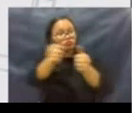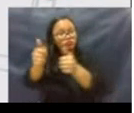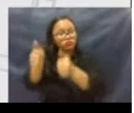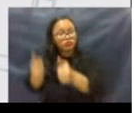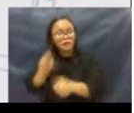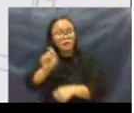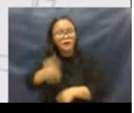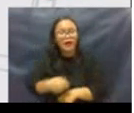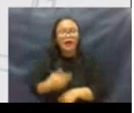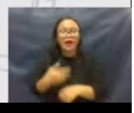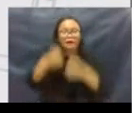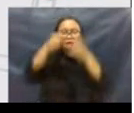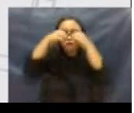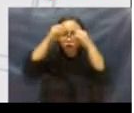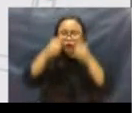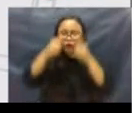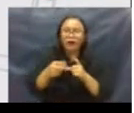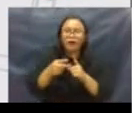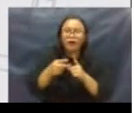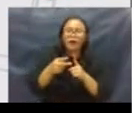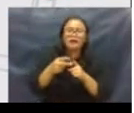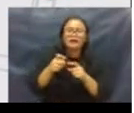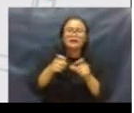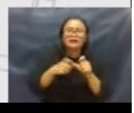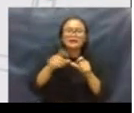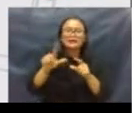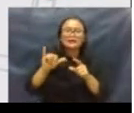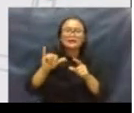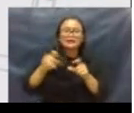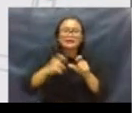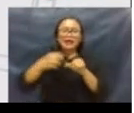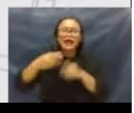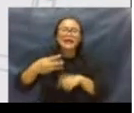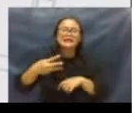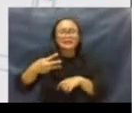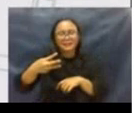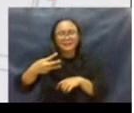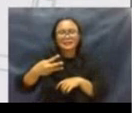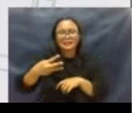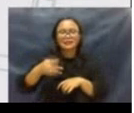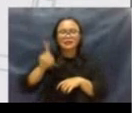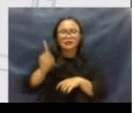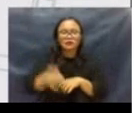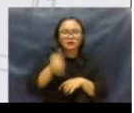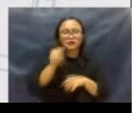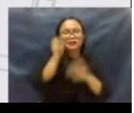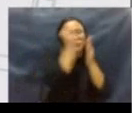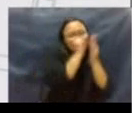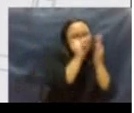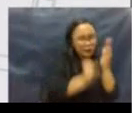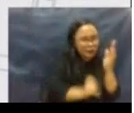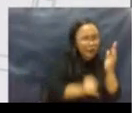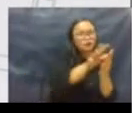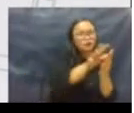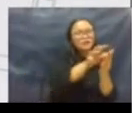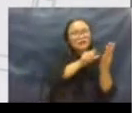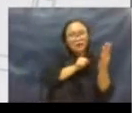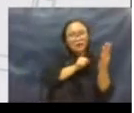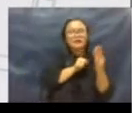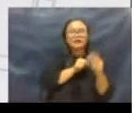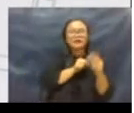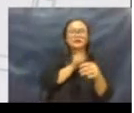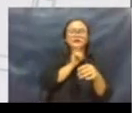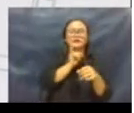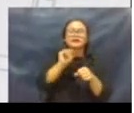Google Slides, bisa buat Google Slides, kemudian setiap slides-nya didesain, kemudian satu slides-nya di-save sebagai sebagai file image,